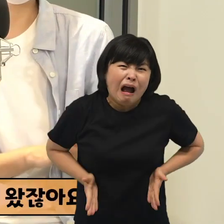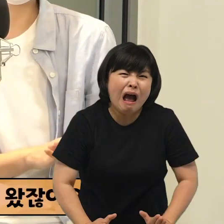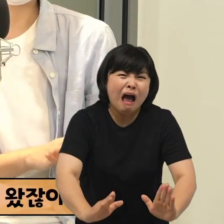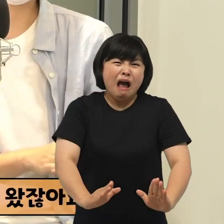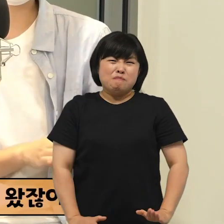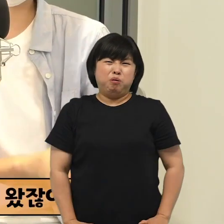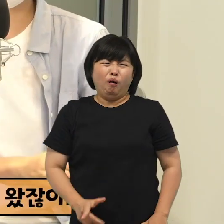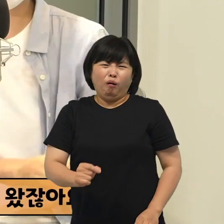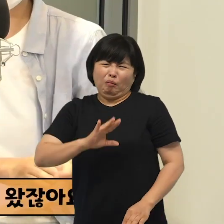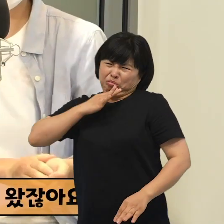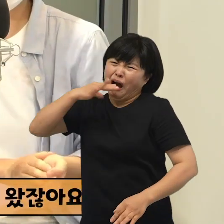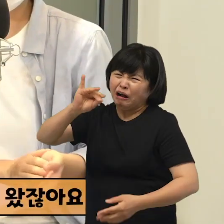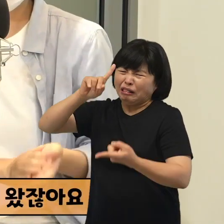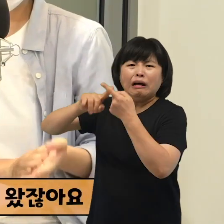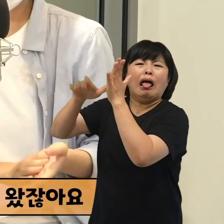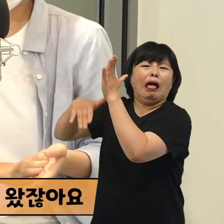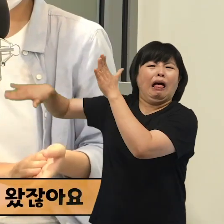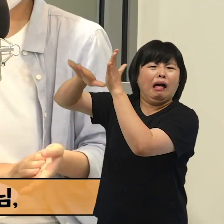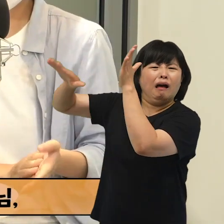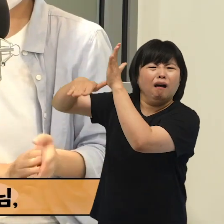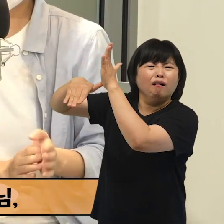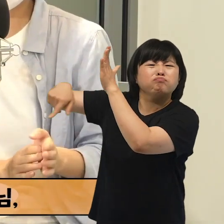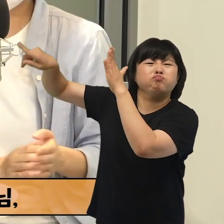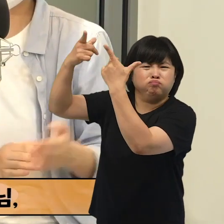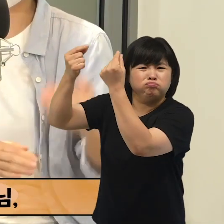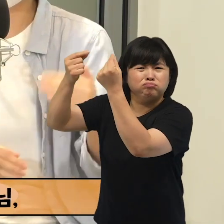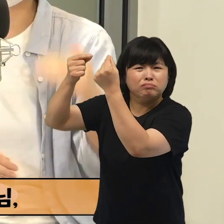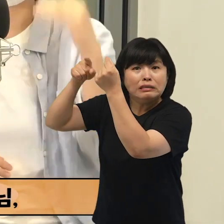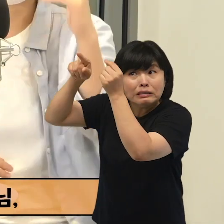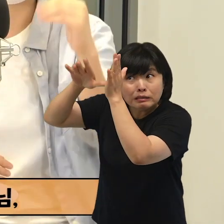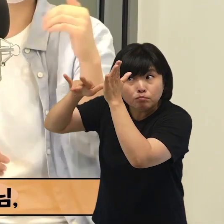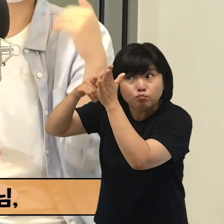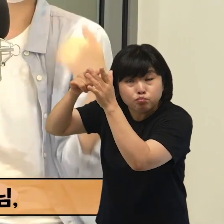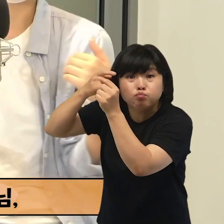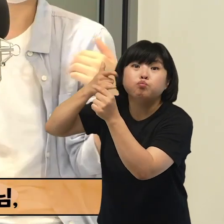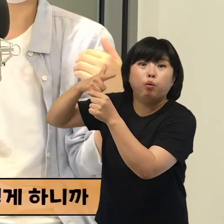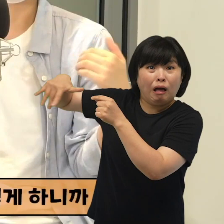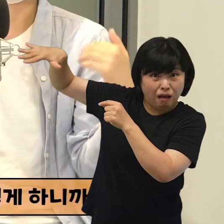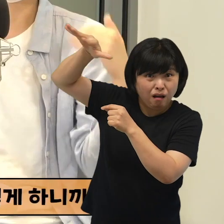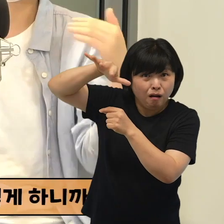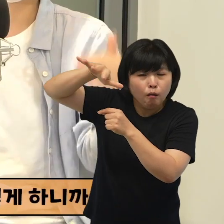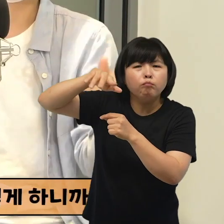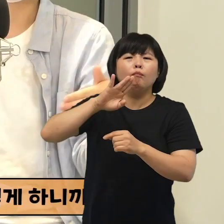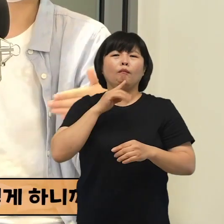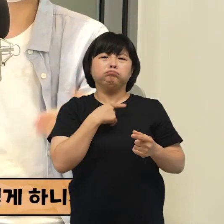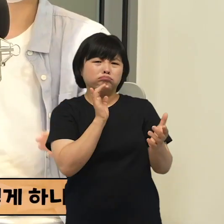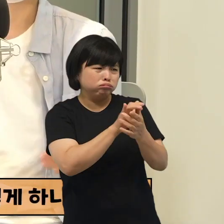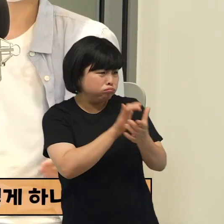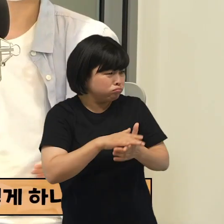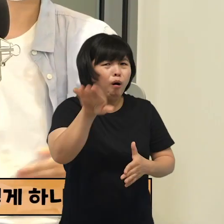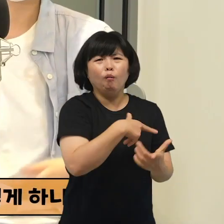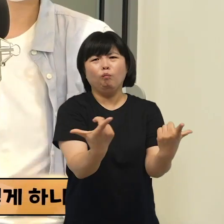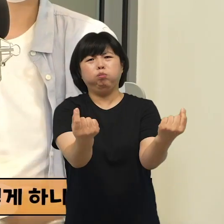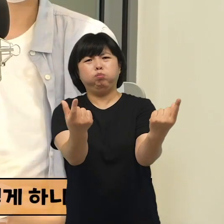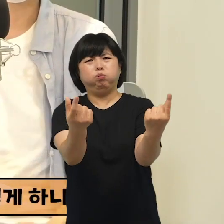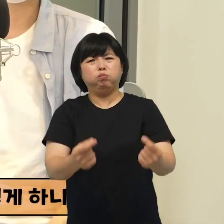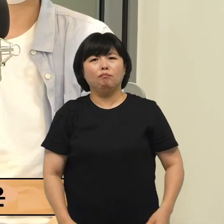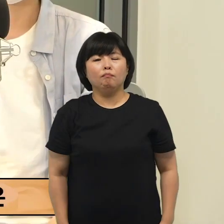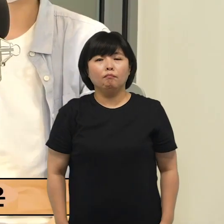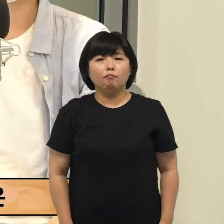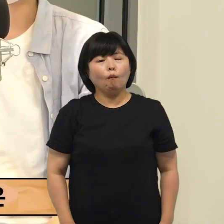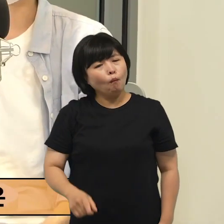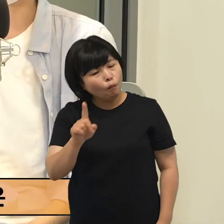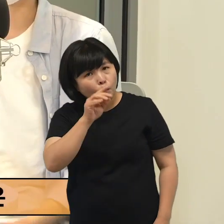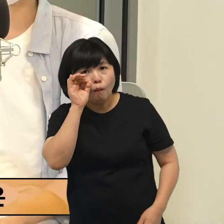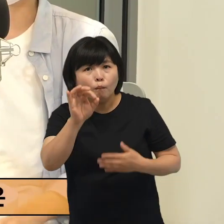낳고 이런 게 되게 당연시 되어 왔잖아요. 근데 그분들도 이제 그분들의 부모님 그리고 그분들 또래 친구들이 다 그렇게 하니까